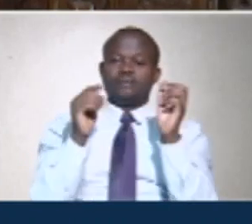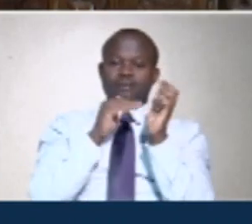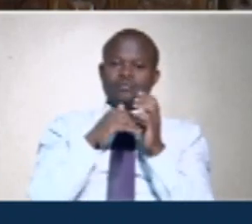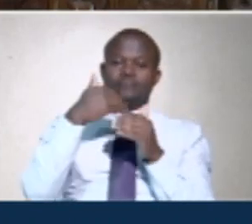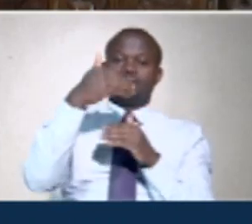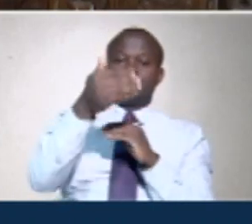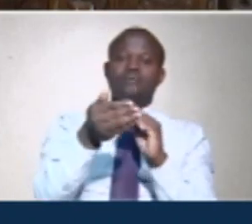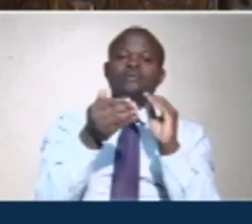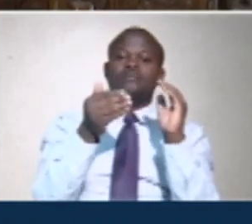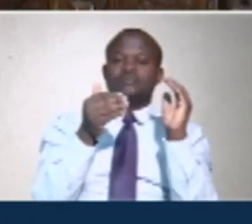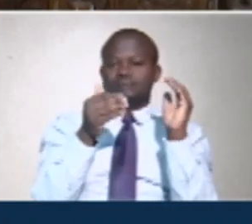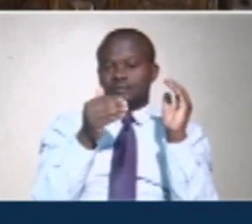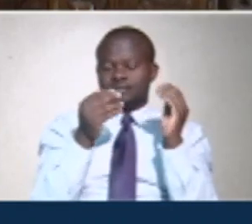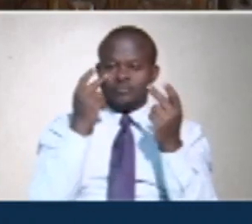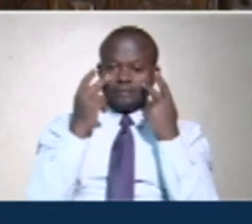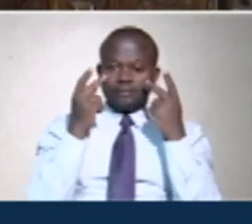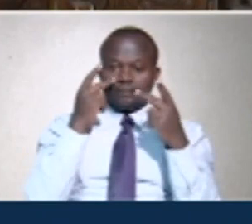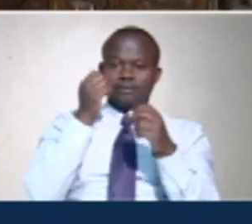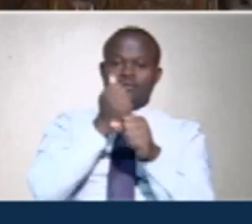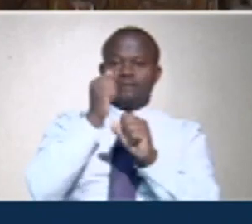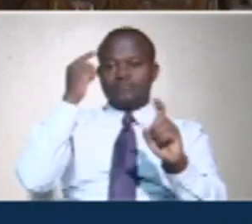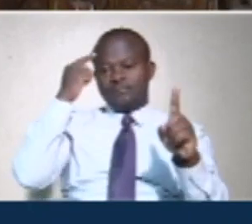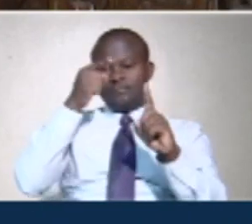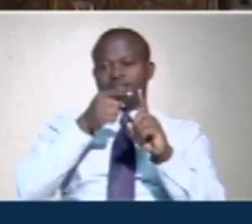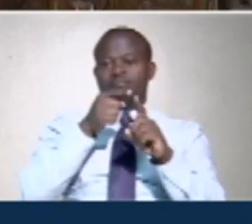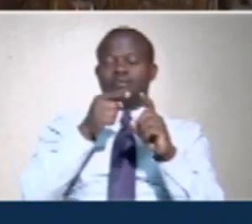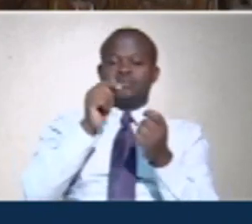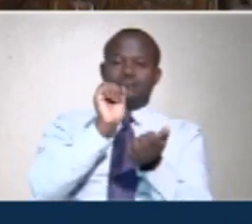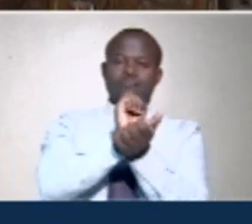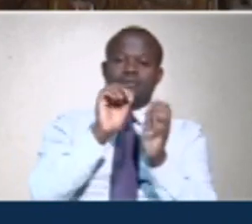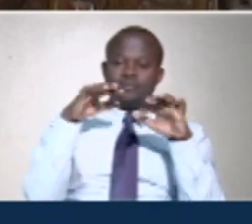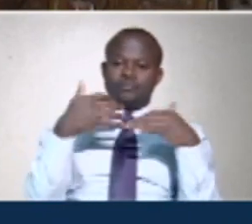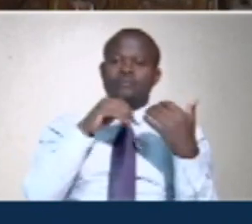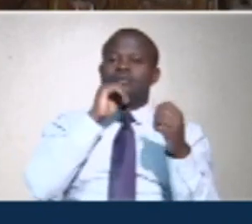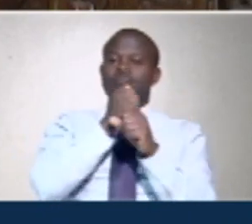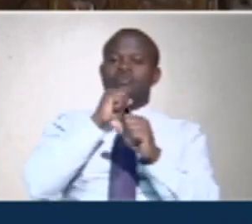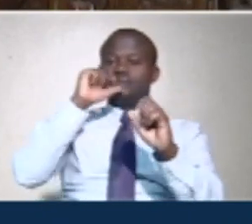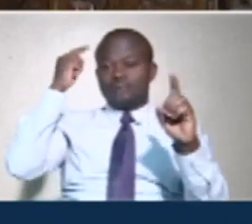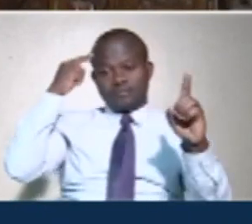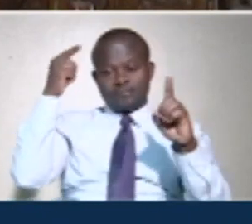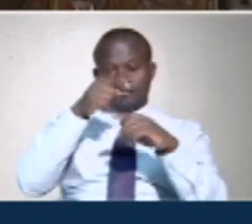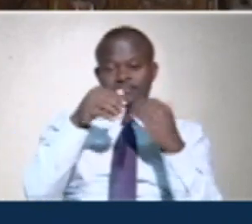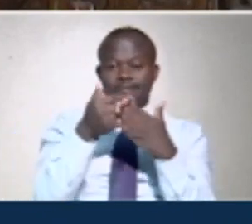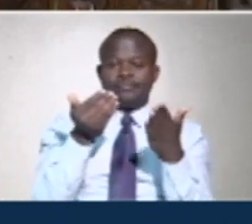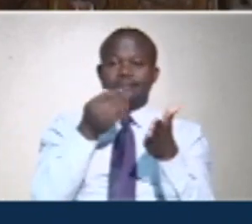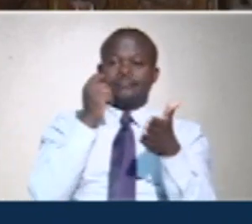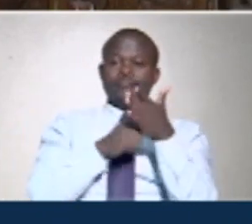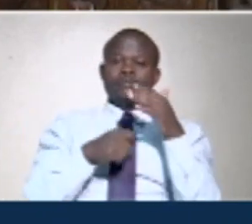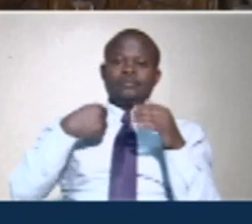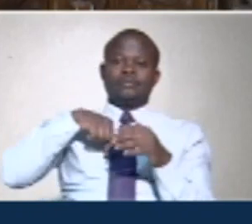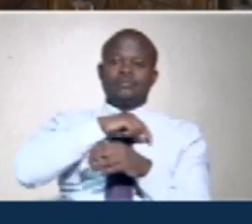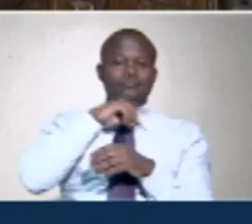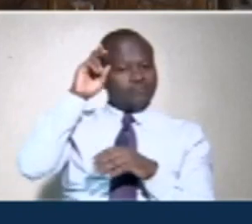ukugenda ubinoza kureba wabikoze abigambiriye umuhano gute wabikoze atabigambiriye ni ikihe gihano umuca tubayeho